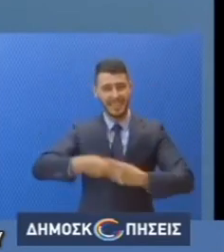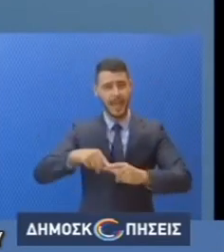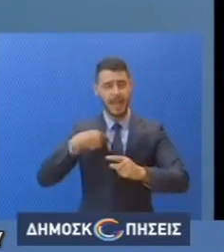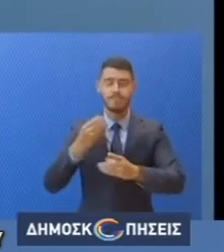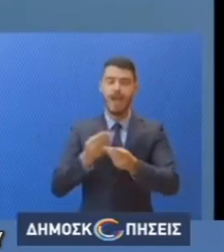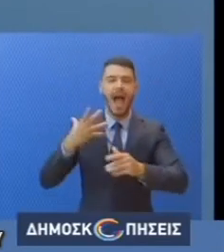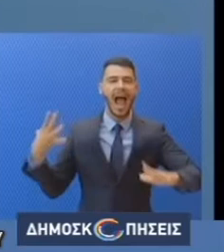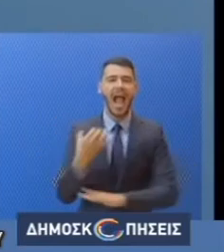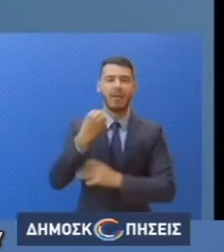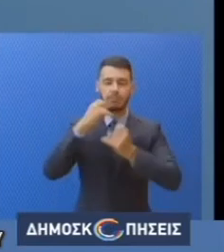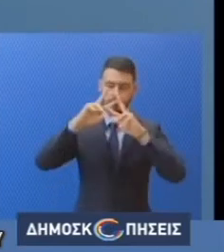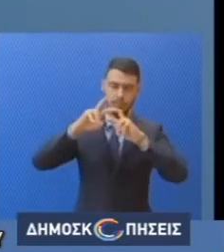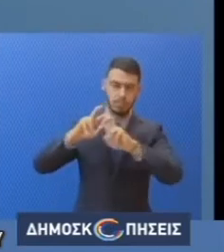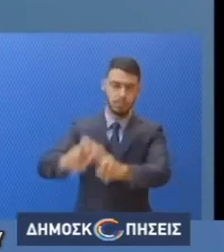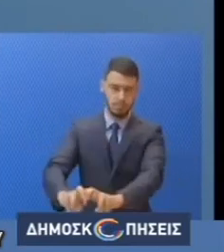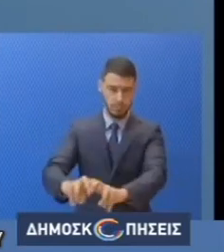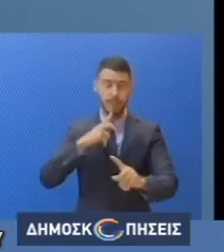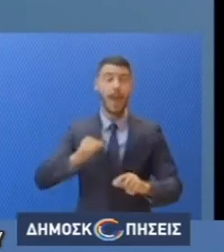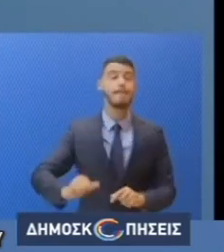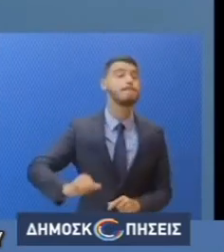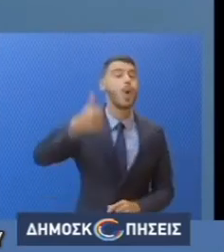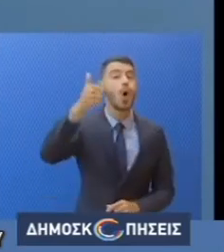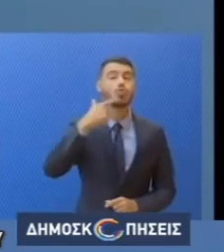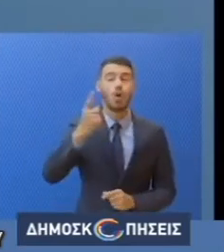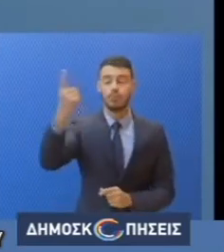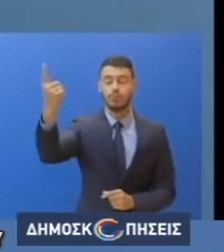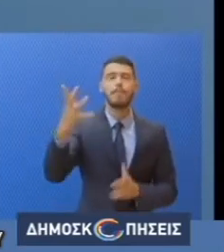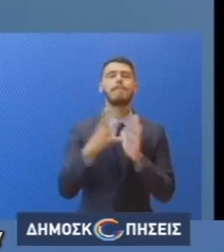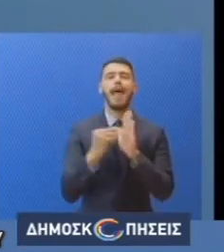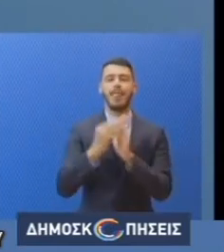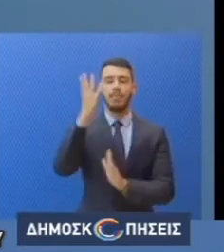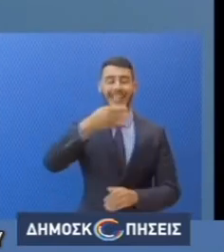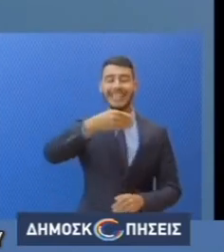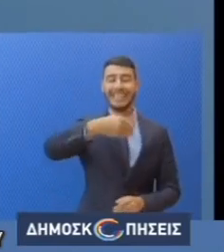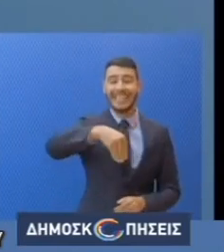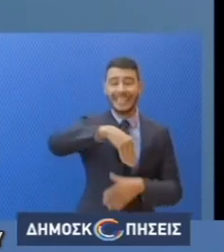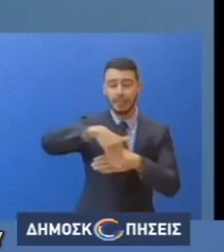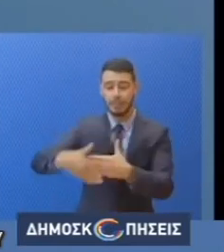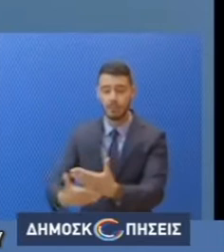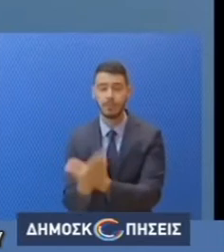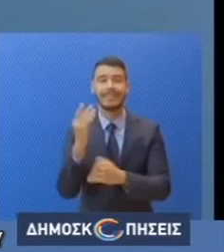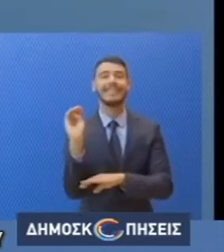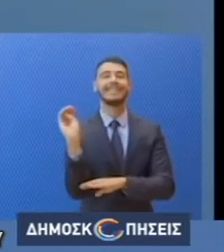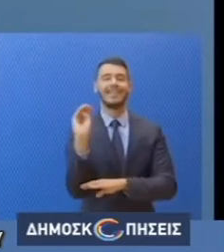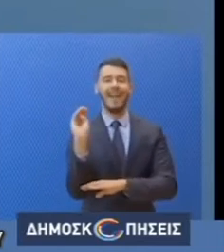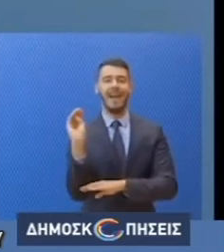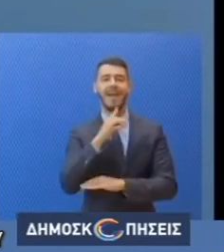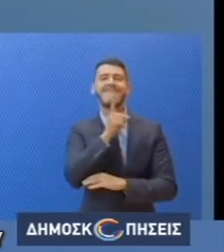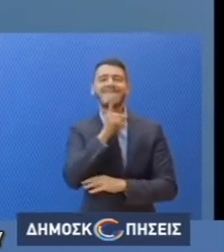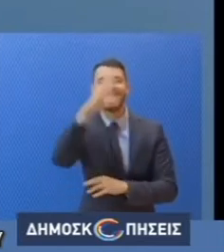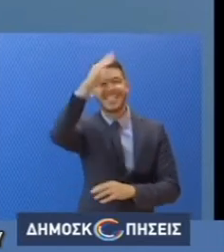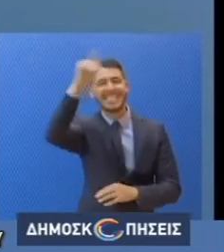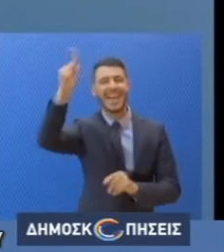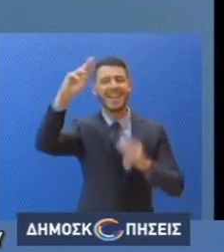Συγκεκριμένα, πρώτον, όσοι εισέρχονται για μη ουσιώδεις λόγους από τα μεσάνυχα της Τρίτης προς την Τετάρτη από το συνοριακό φυλάκιο του